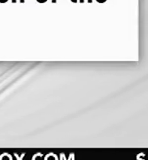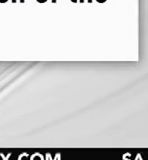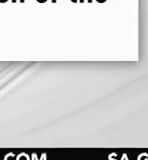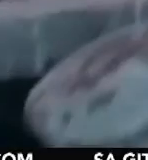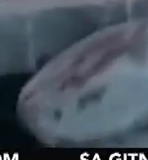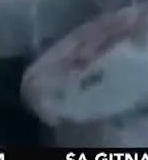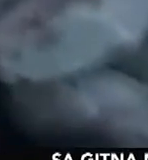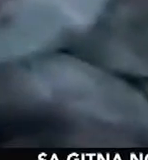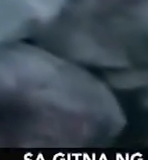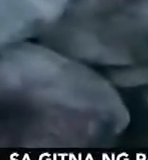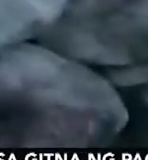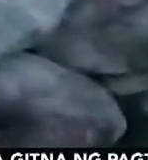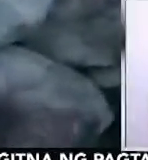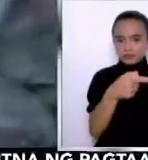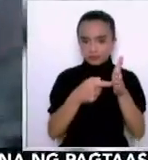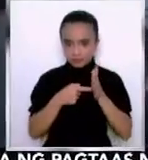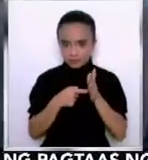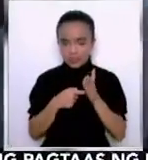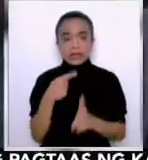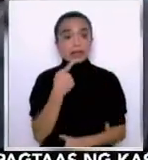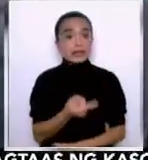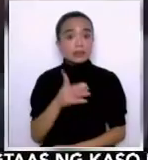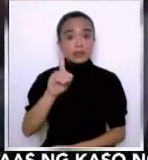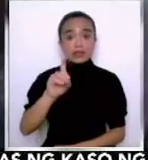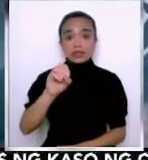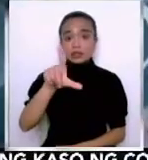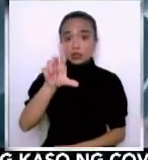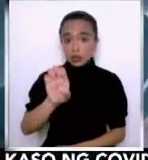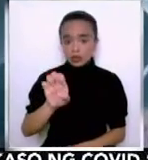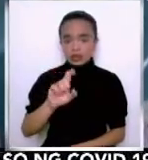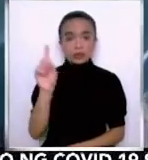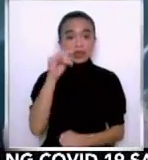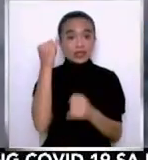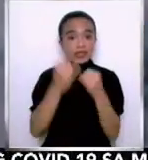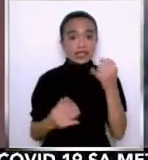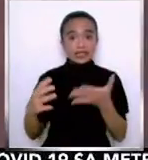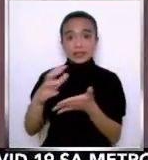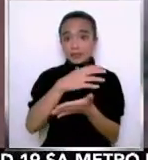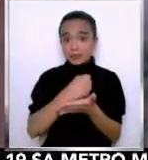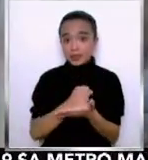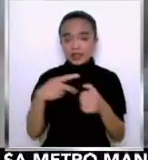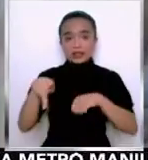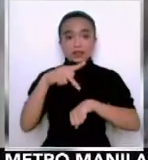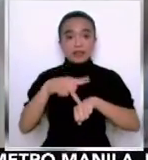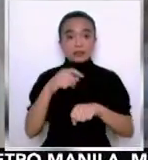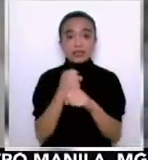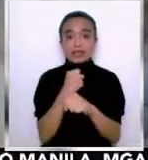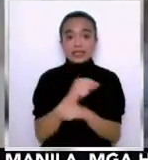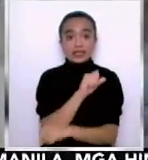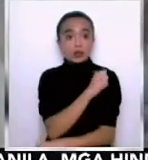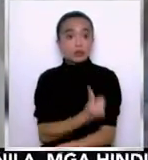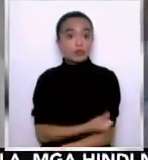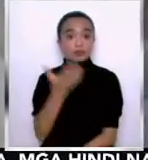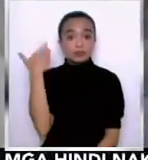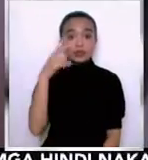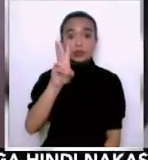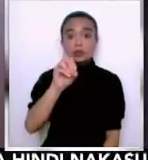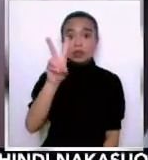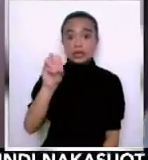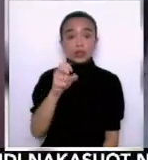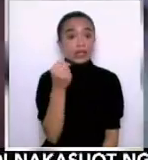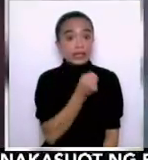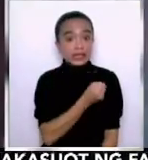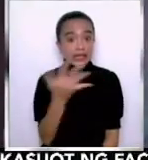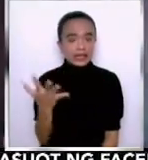requirements. Sabi ng DOLE, batay sa pinakahuling datos ng Philippine Statistics Authority noong 2020, aabot na sa